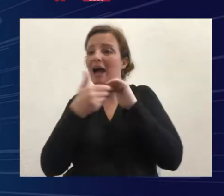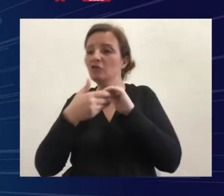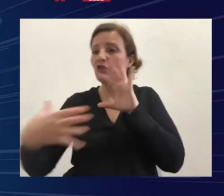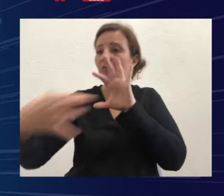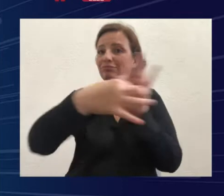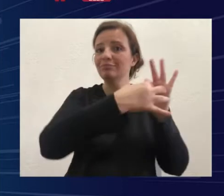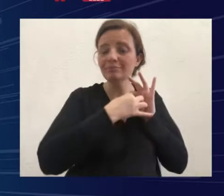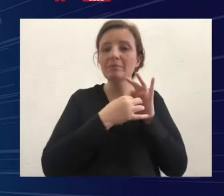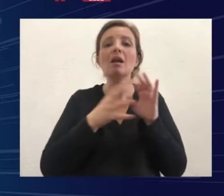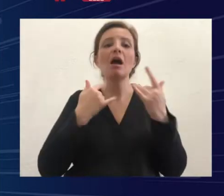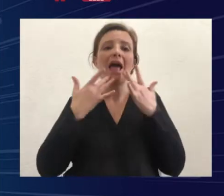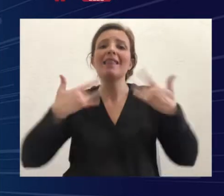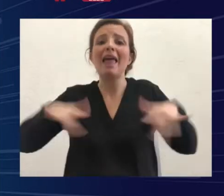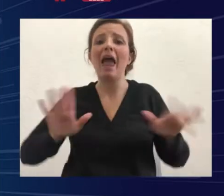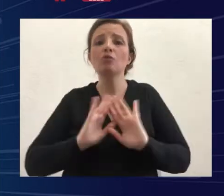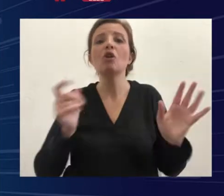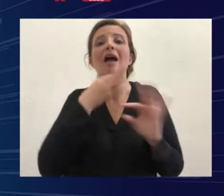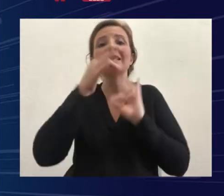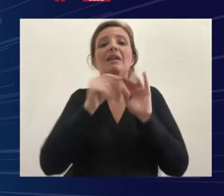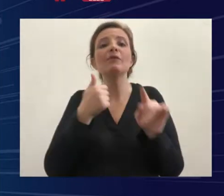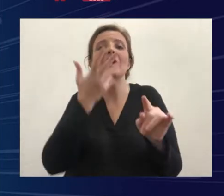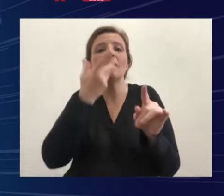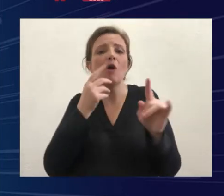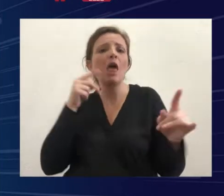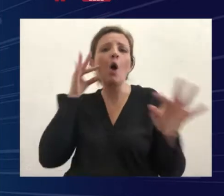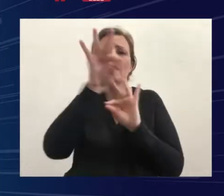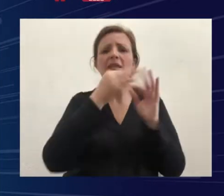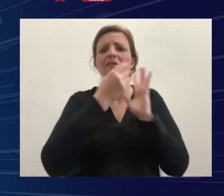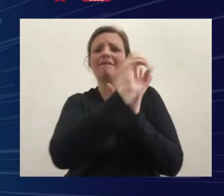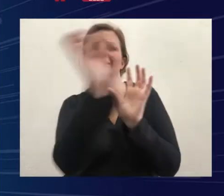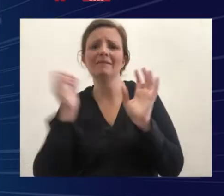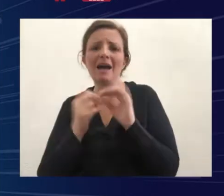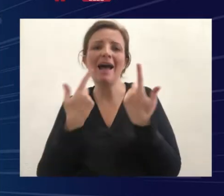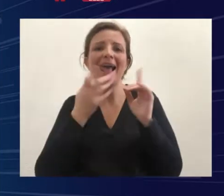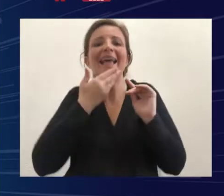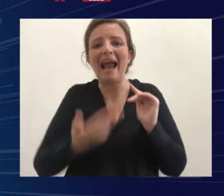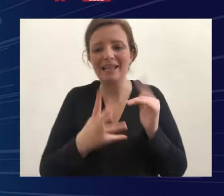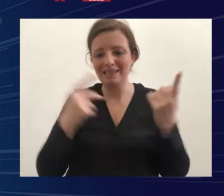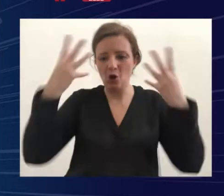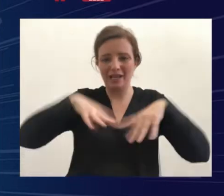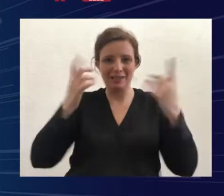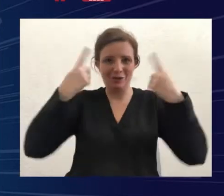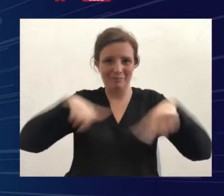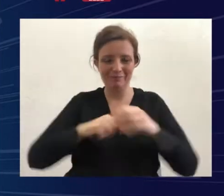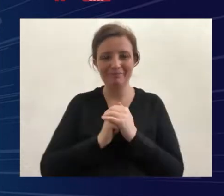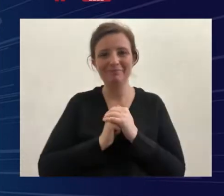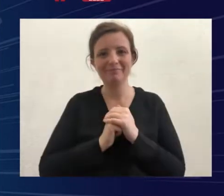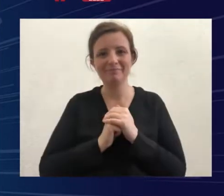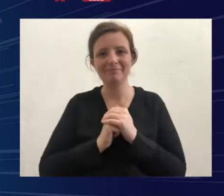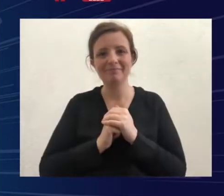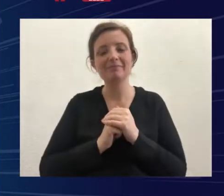scopi associativi e della possibilità di perseguire molteplici funzioni, molteplici scopi attraverso queste forme